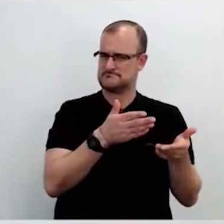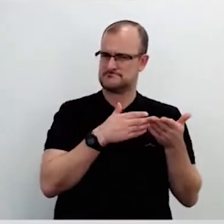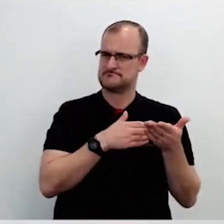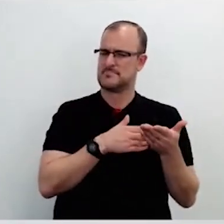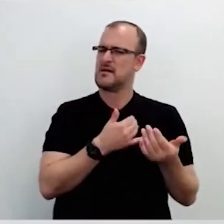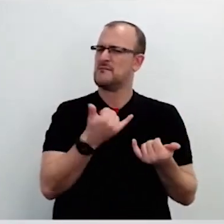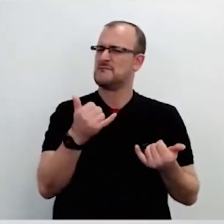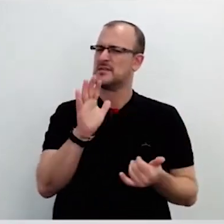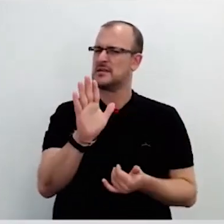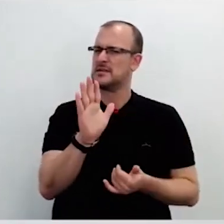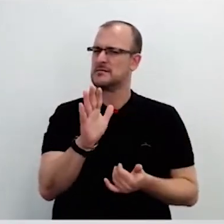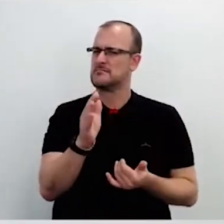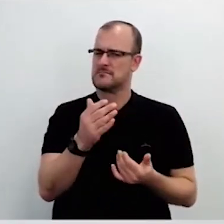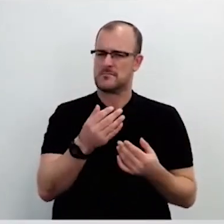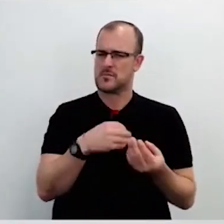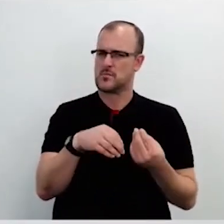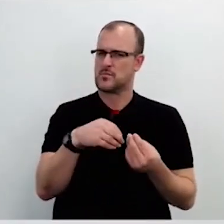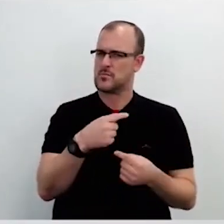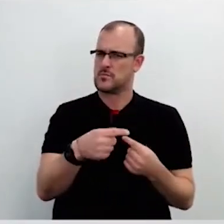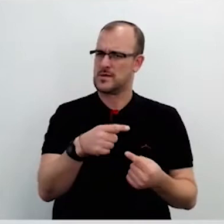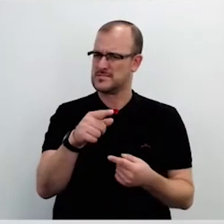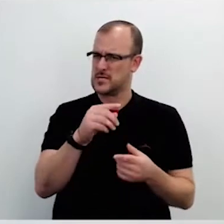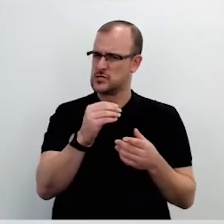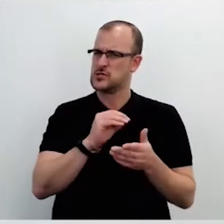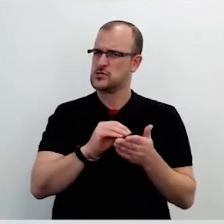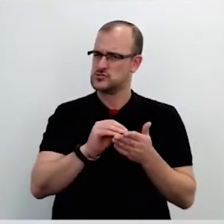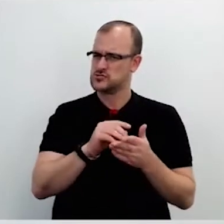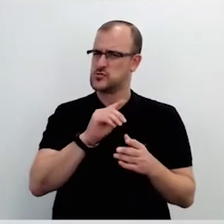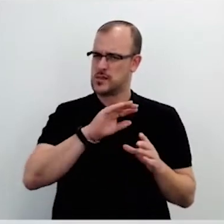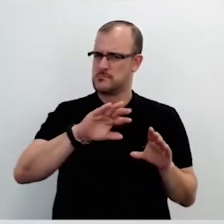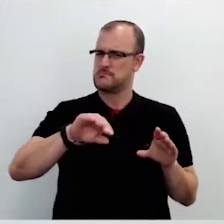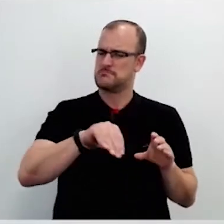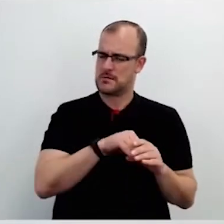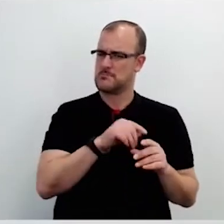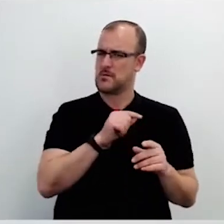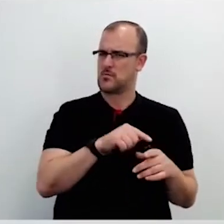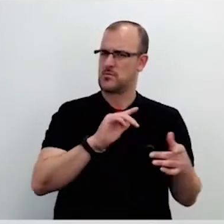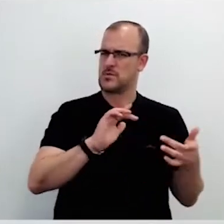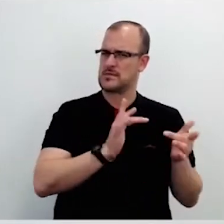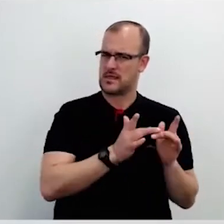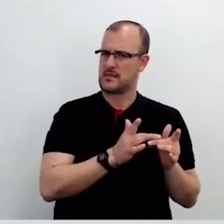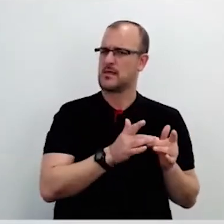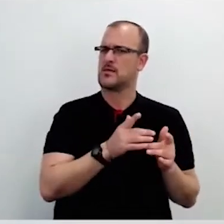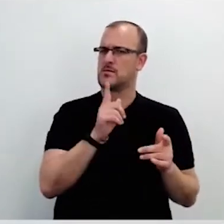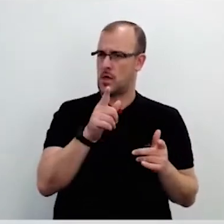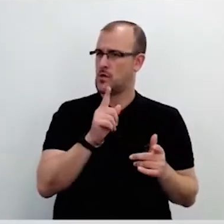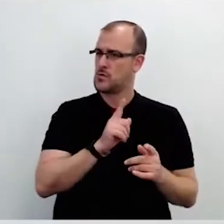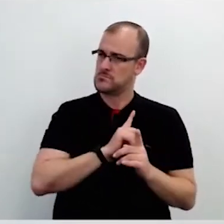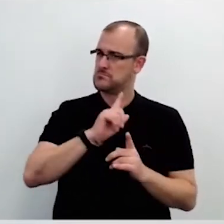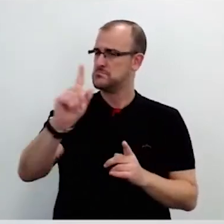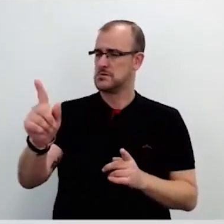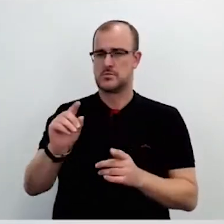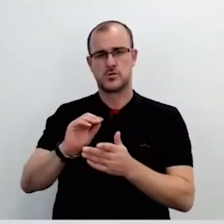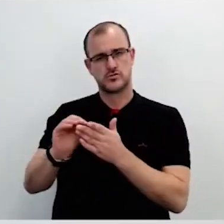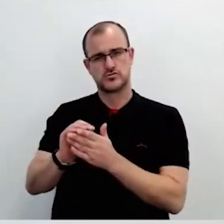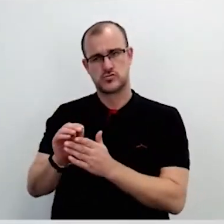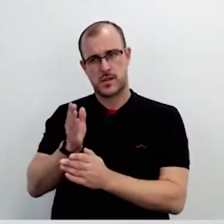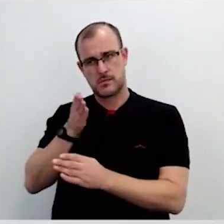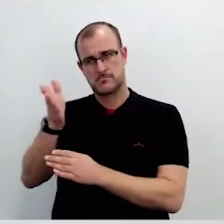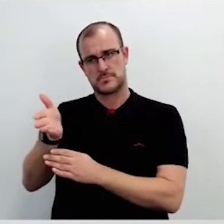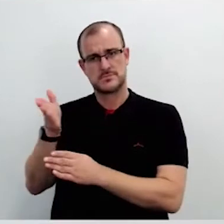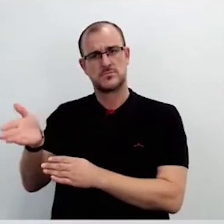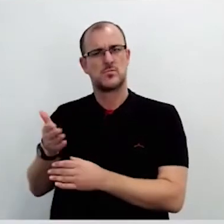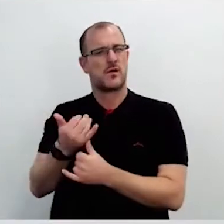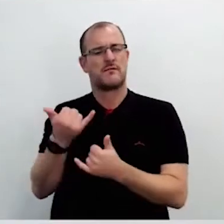Wie genau machen Sie das? Sie haben gesagt, Sie schließen die Schulen auch ans Netz an. Gehen Sie da auch an die Schulen und stärken hier MINT-Kompetenzen?